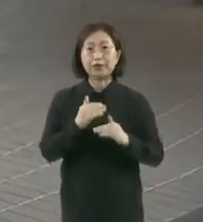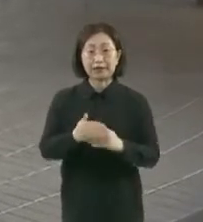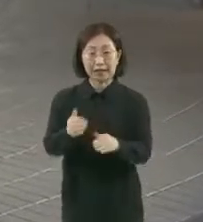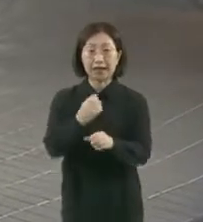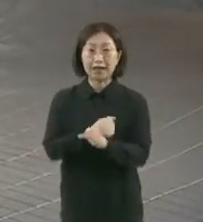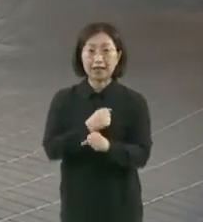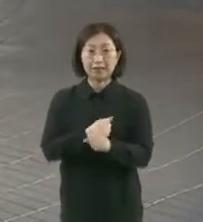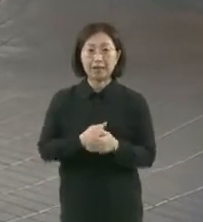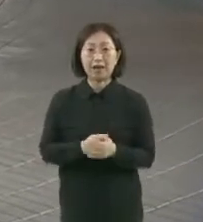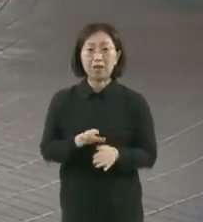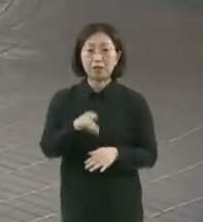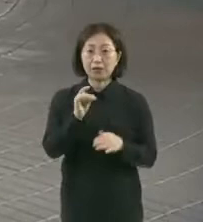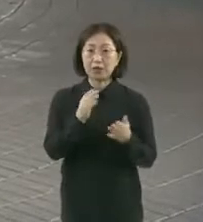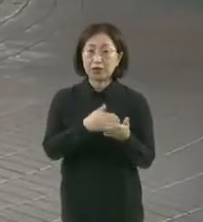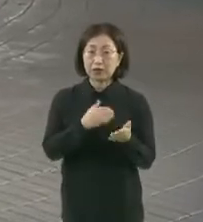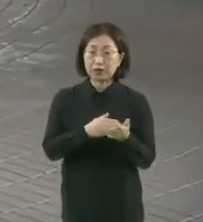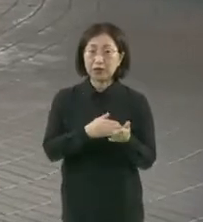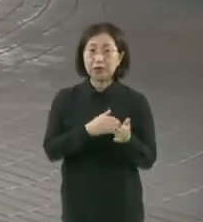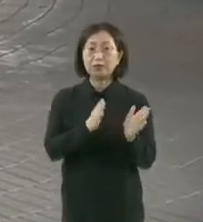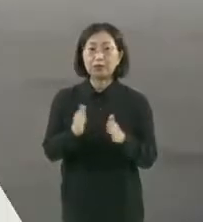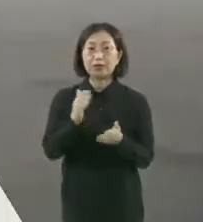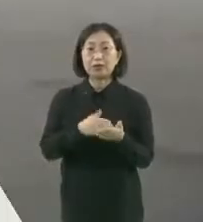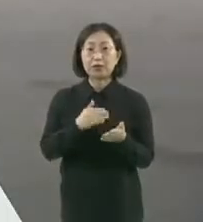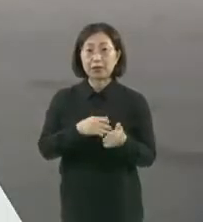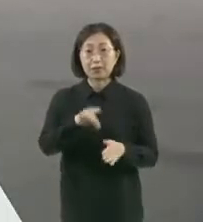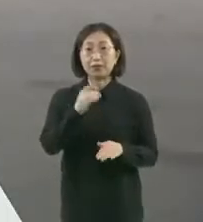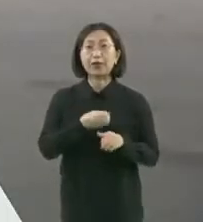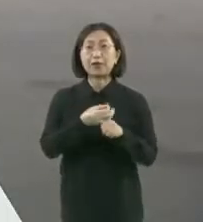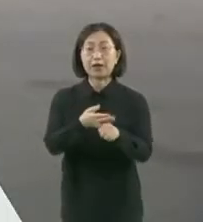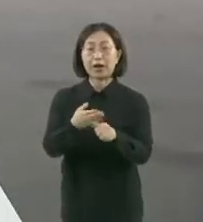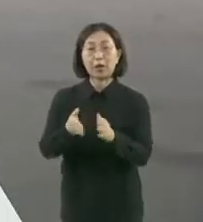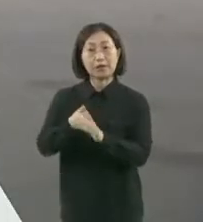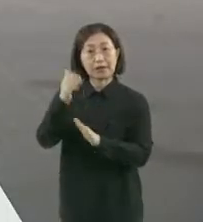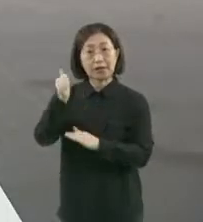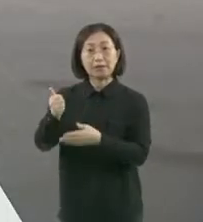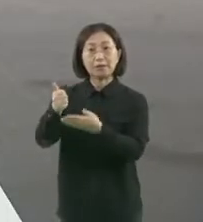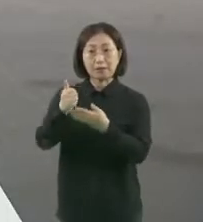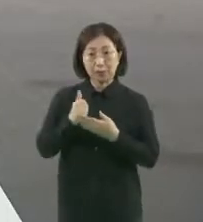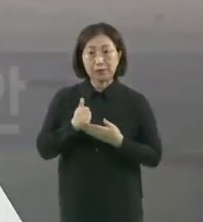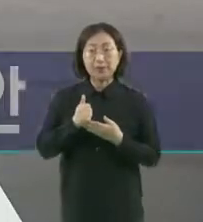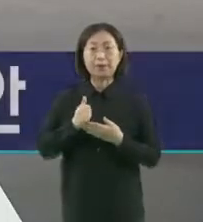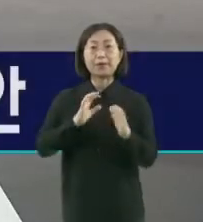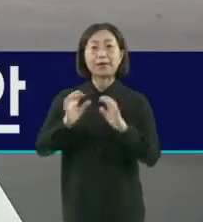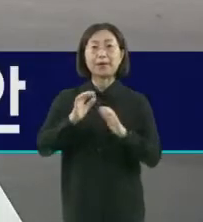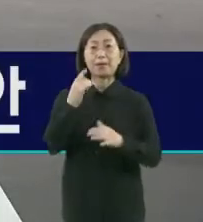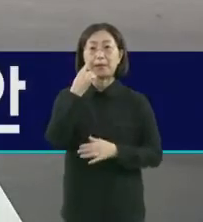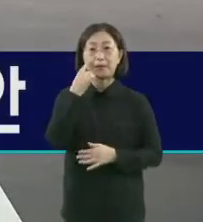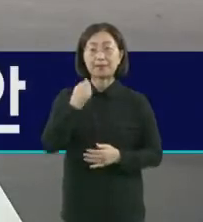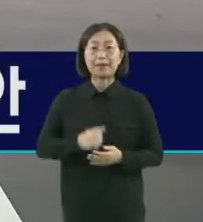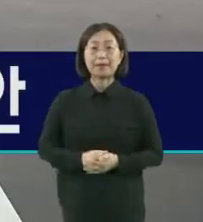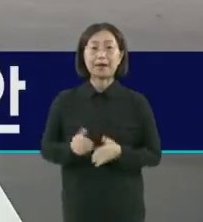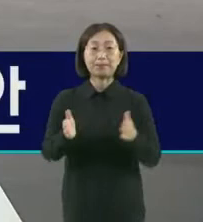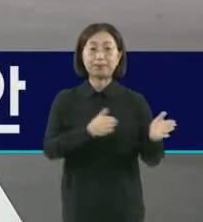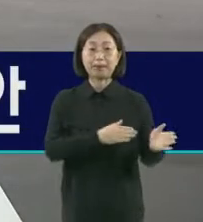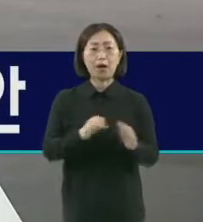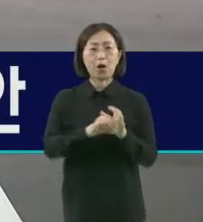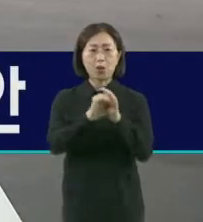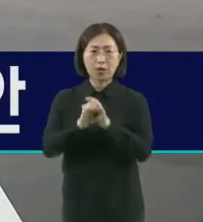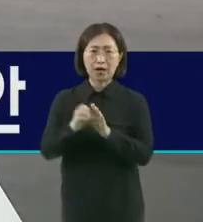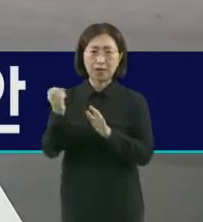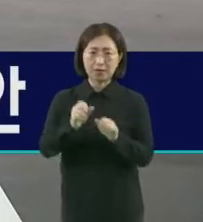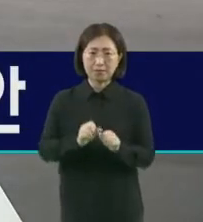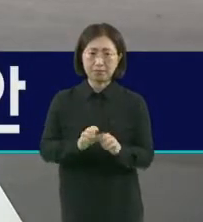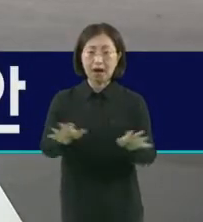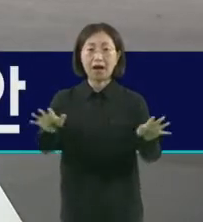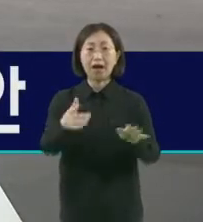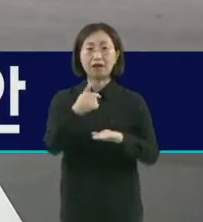이장우 대전시장 모시고 자세한 이야기 들어보겠습니다. 오늘 첫 소식입니다. 코로나 재유행이 계속되고 있는 가운데